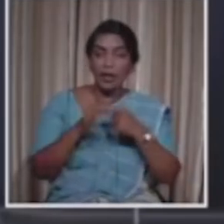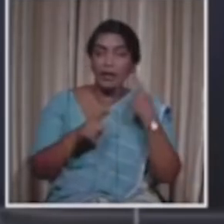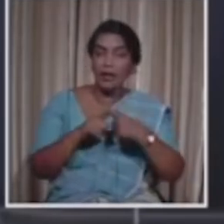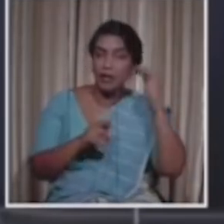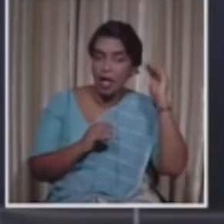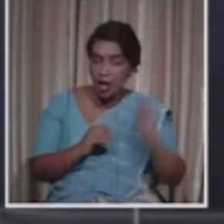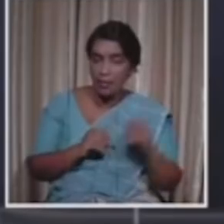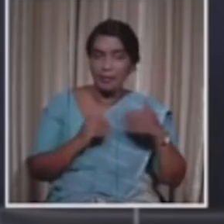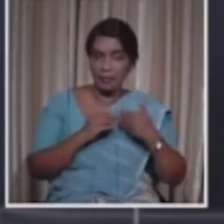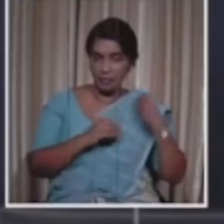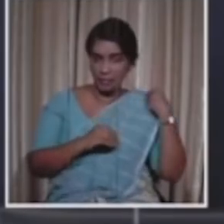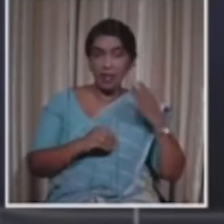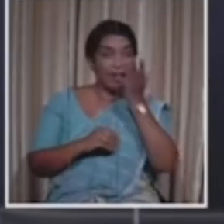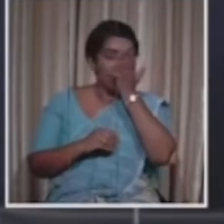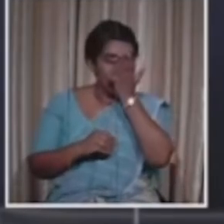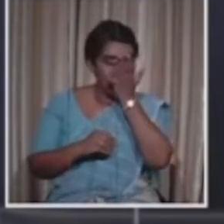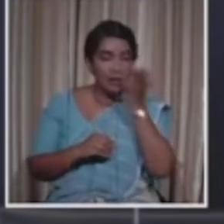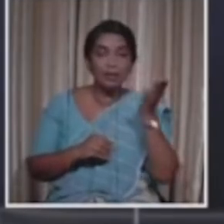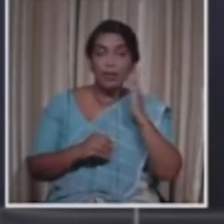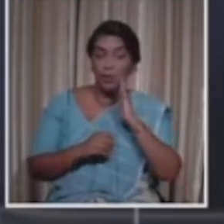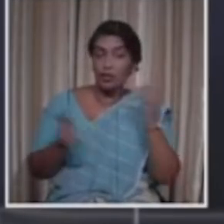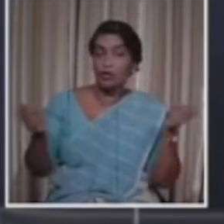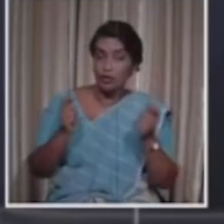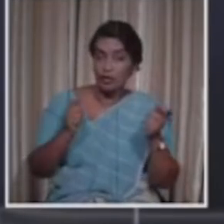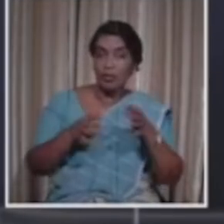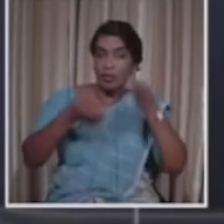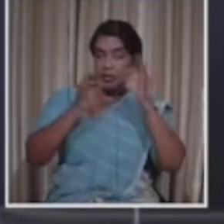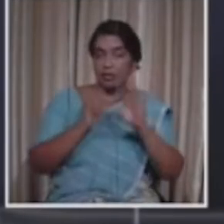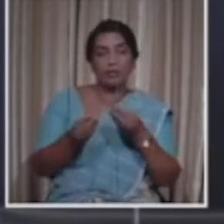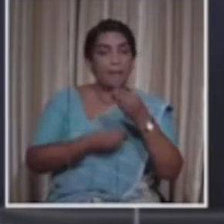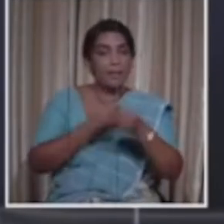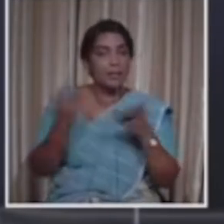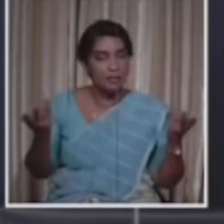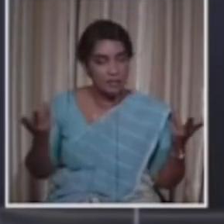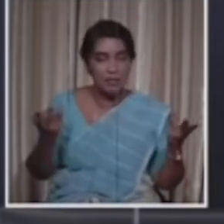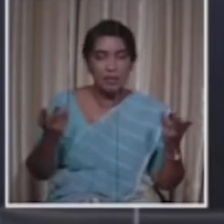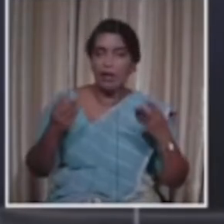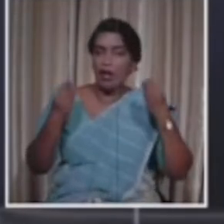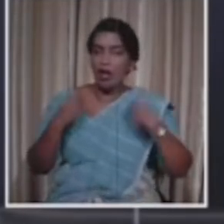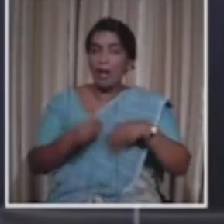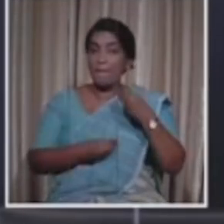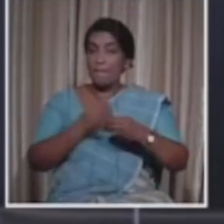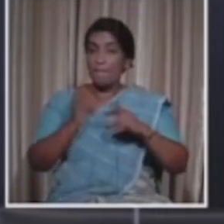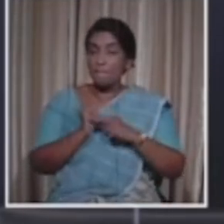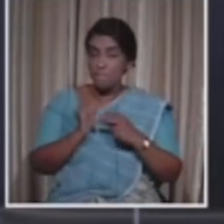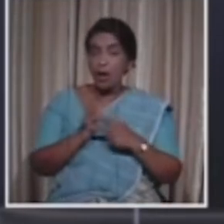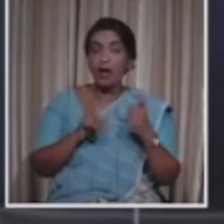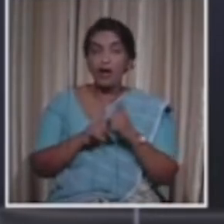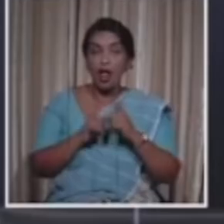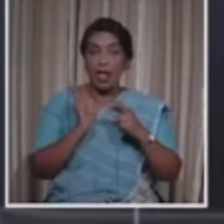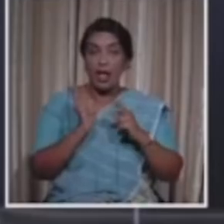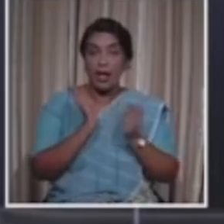මෑත කාලීනව සීනි විදේශ වෙළඳාම නිසලස නොකිරීම අසාර්ථක ව්‍යාපෘති සඳහා ඩොලර් ණය